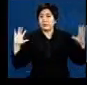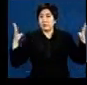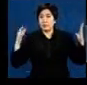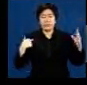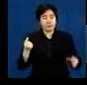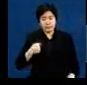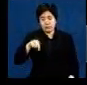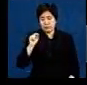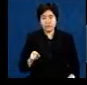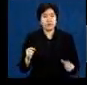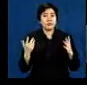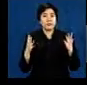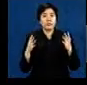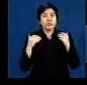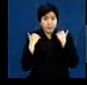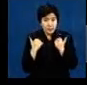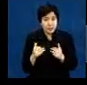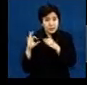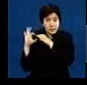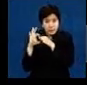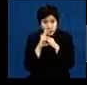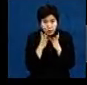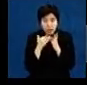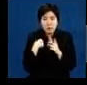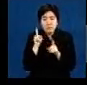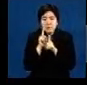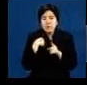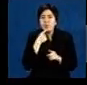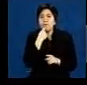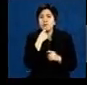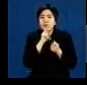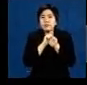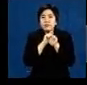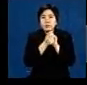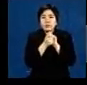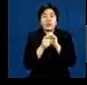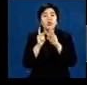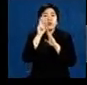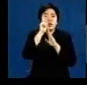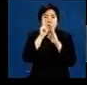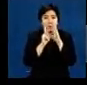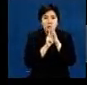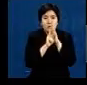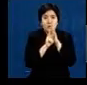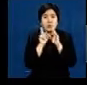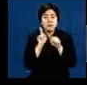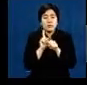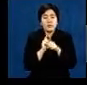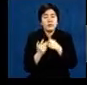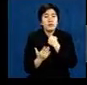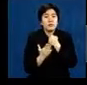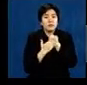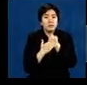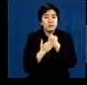ยที่สำคัญมีความพยายามที่จะบิดเบือนว่ากฎหมายจะกดเตือนการทุจริตคอร์รั